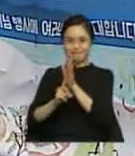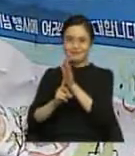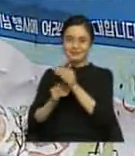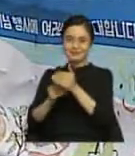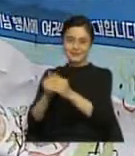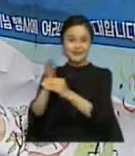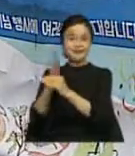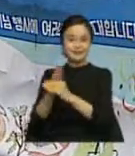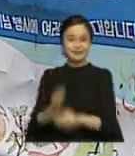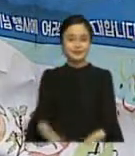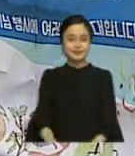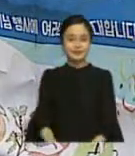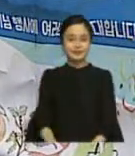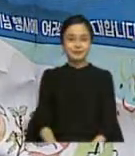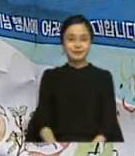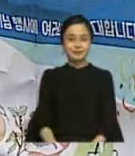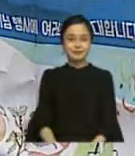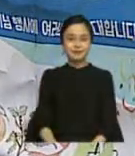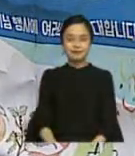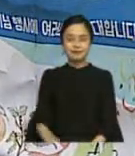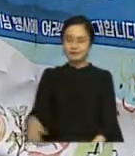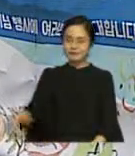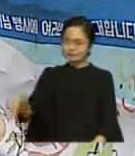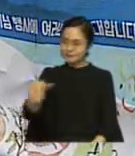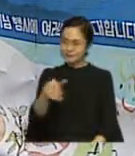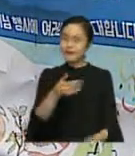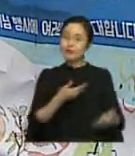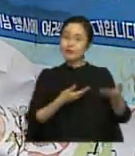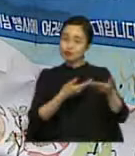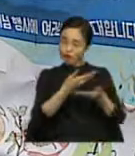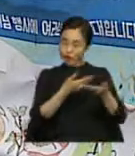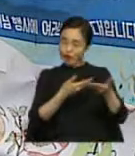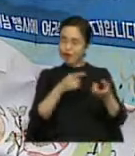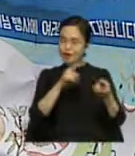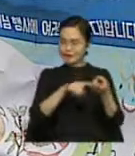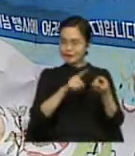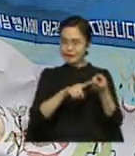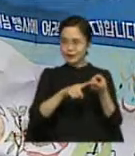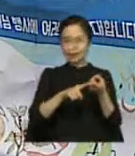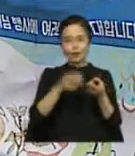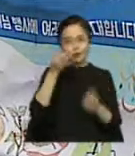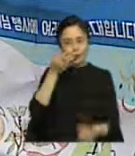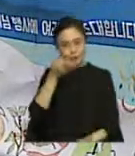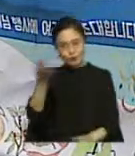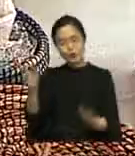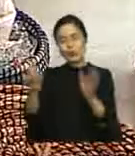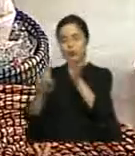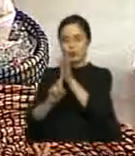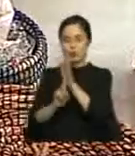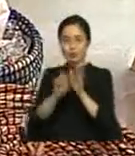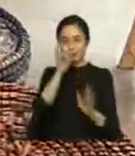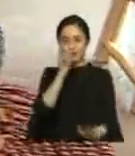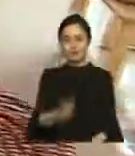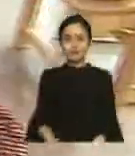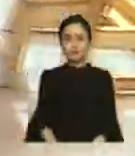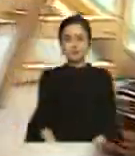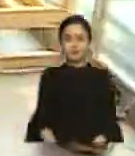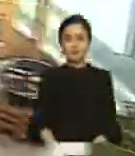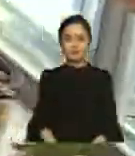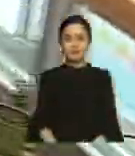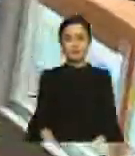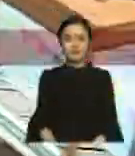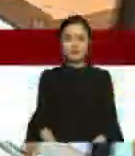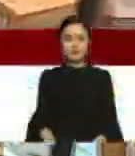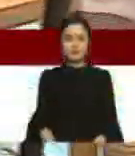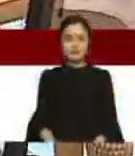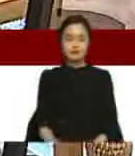해서 많은 사람들이 공정무역에 대해서 공감할 수 있도록 그렇게 저희가 적극적으로 홍보를 했습니다. 개발도상국이라